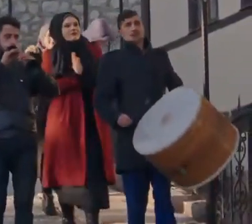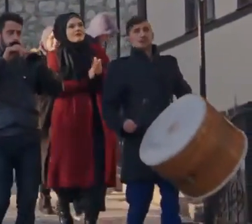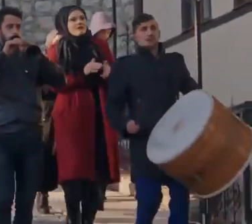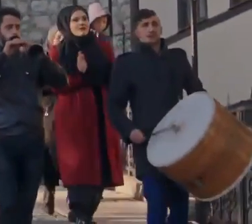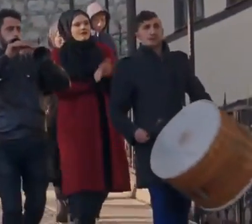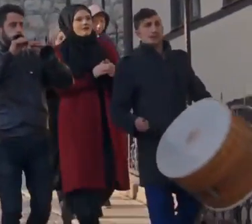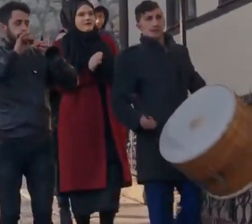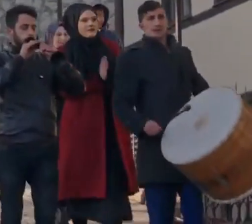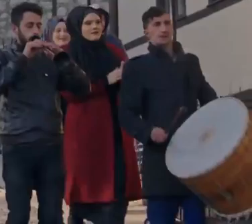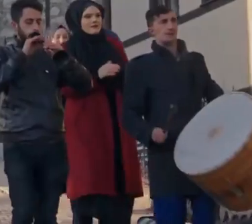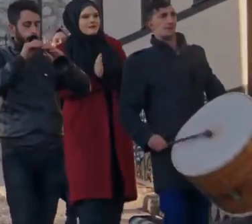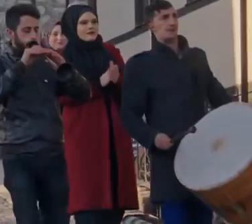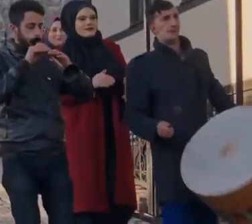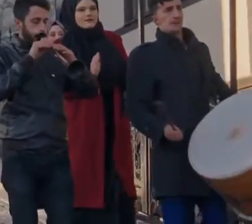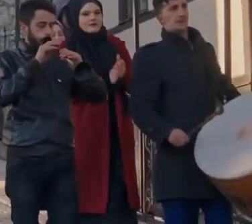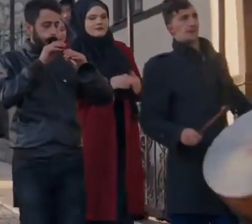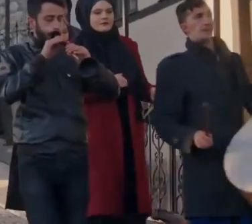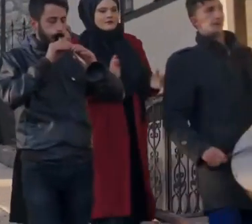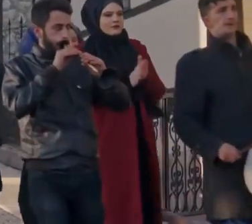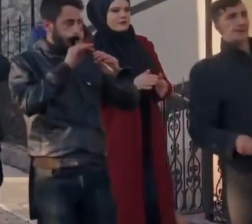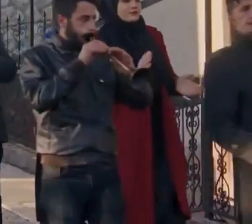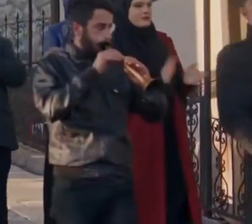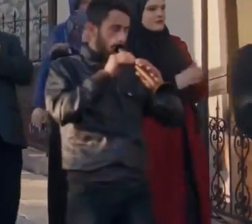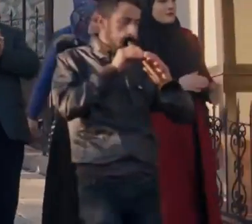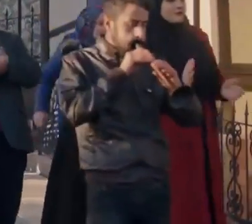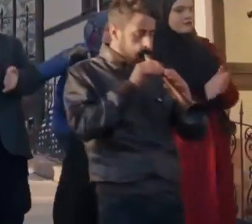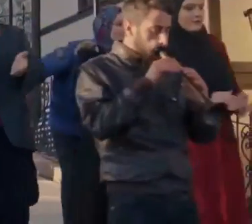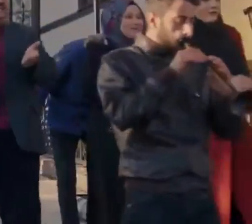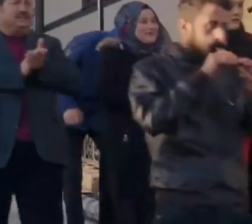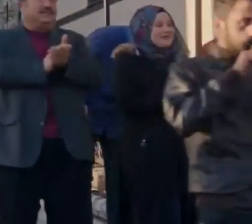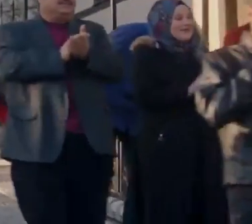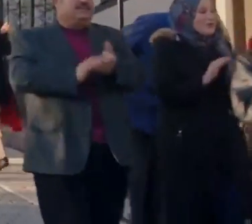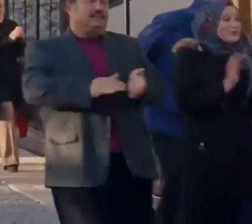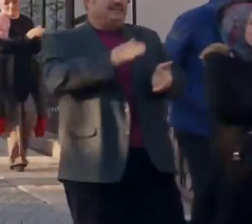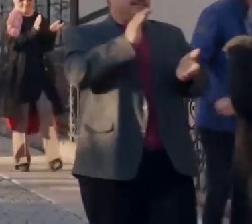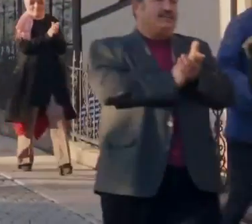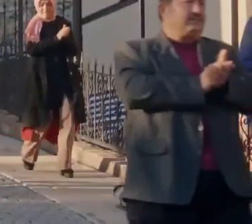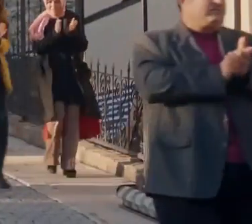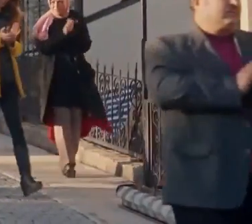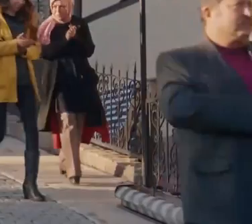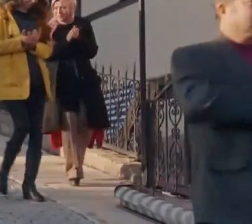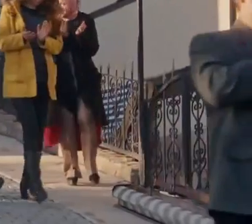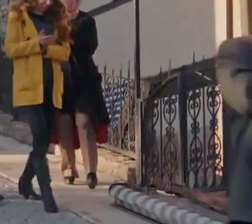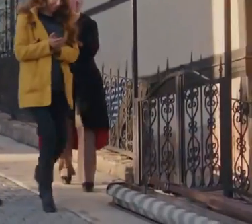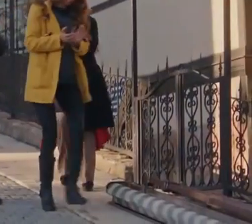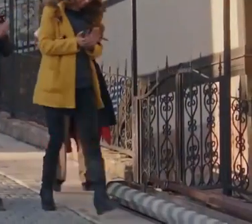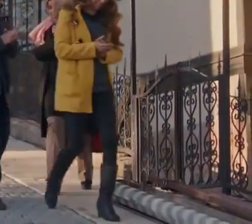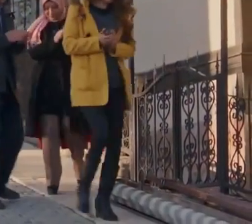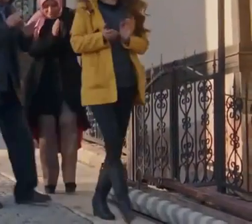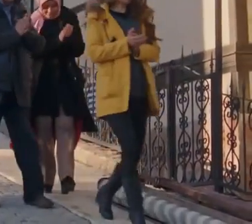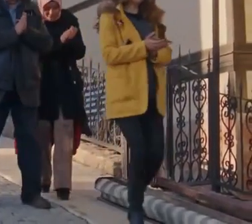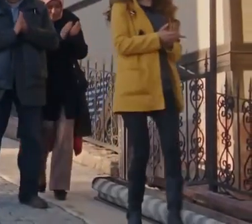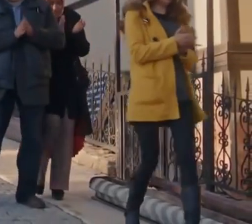İlker'in konağının kapısından geçiyor. Önde davulcu ile zurnacı, peşlerinde alkış tutarak onlara eşlik eden 5-10 kişi var.